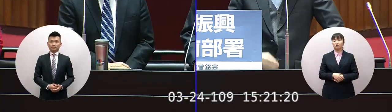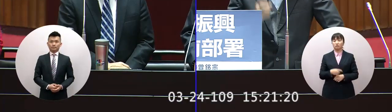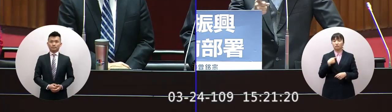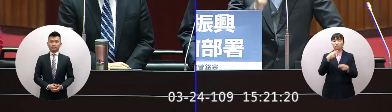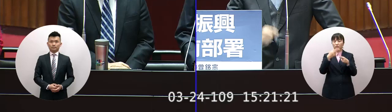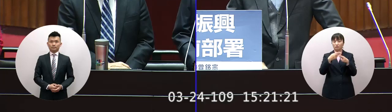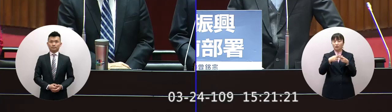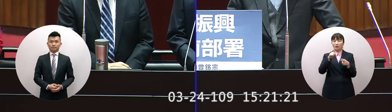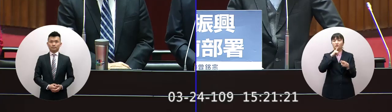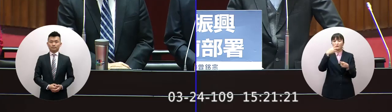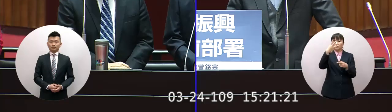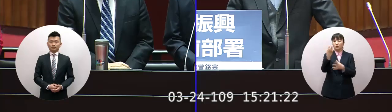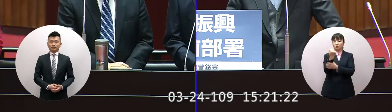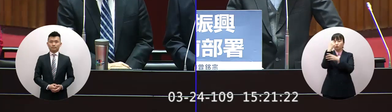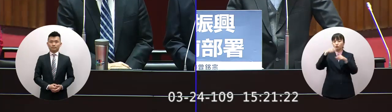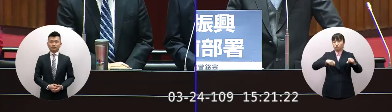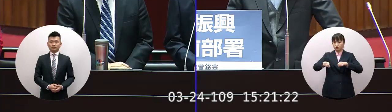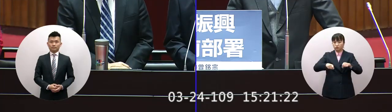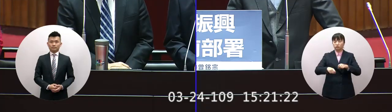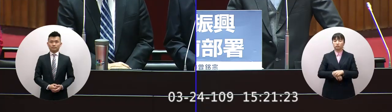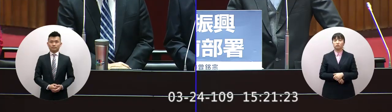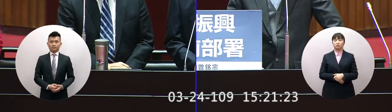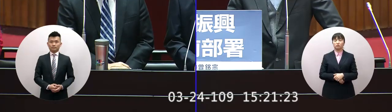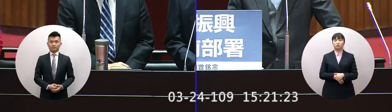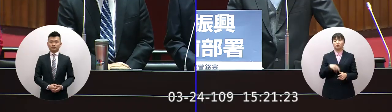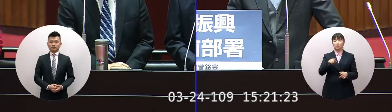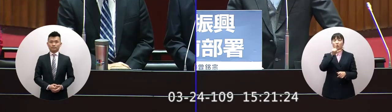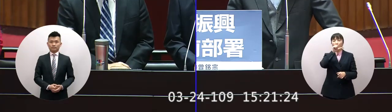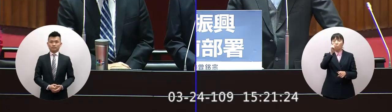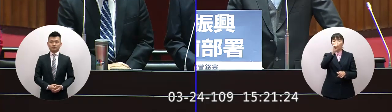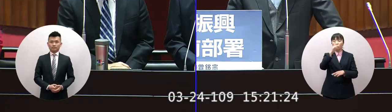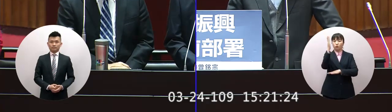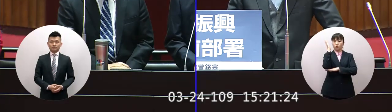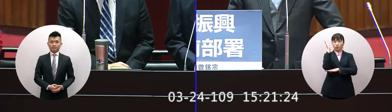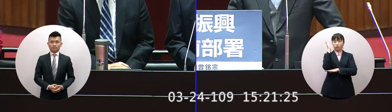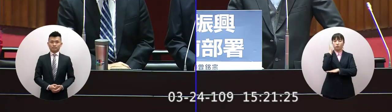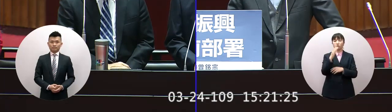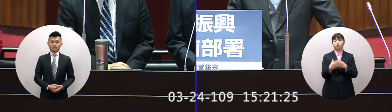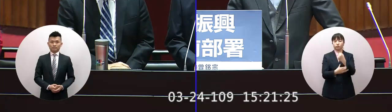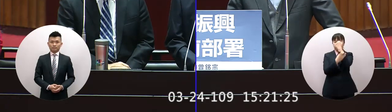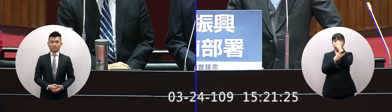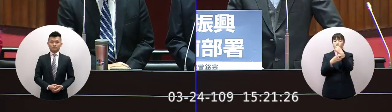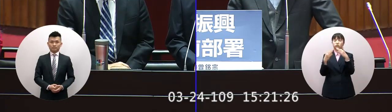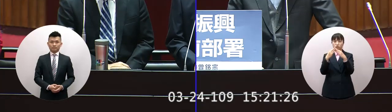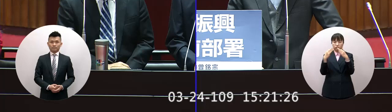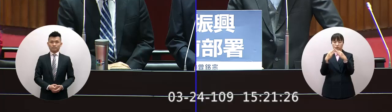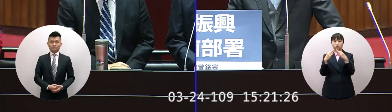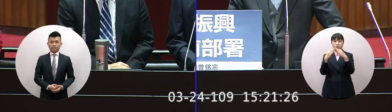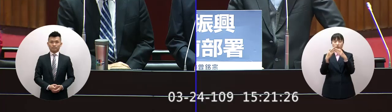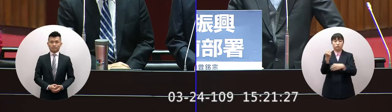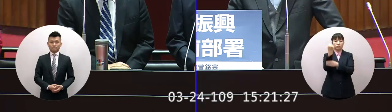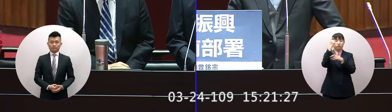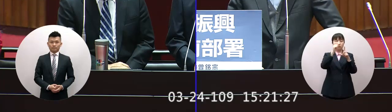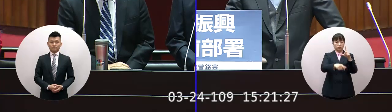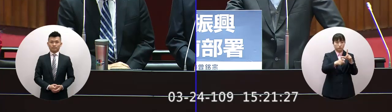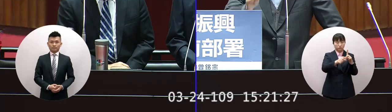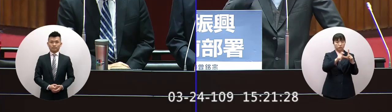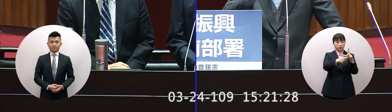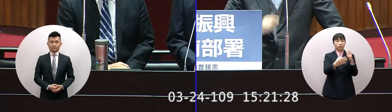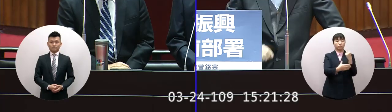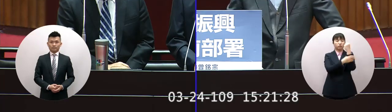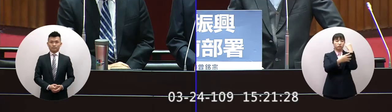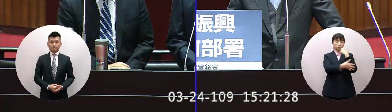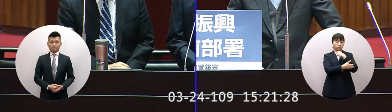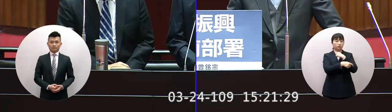信新三挺政策叫政府挺银行，银行挺企业，企